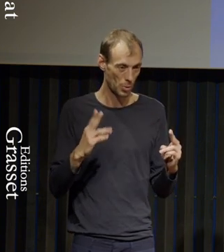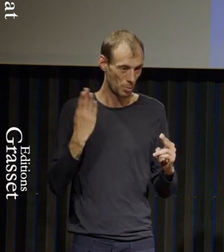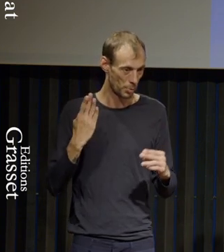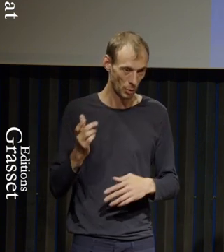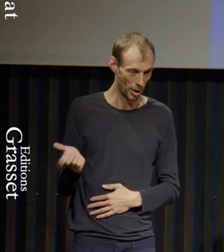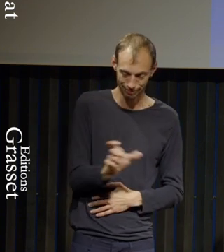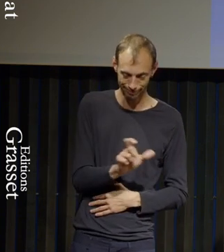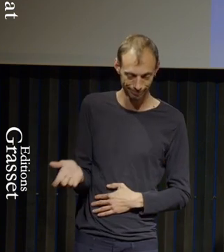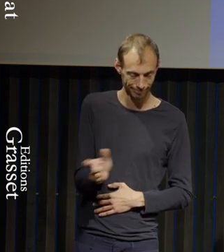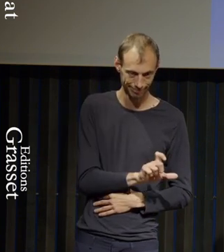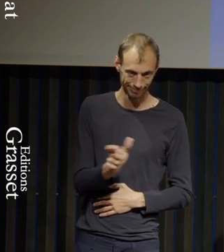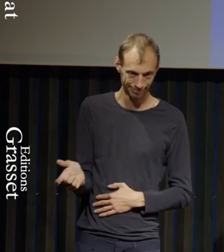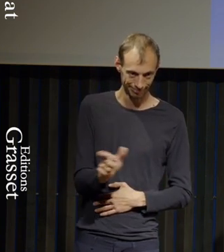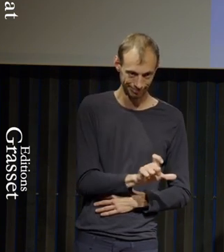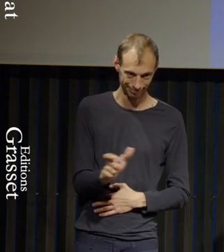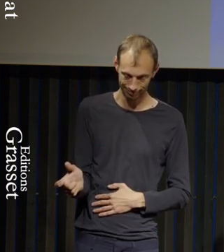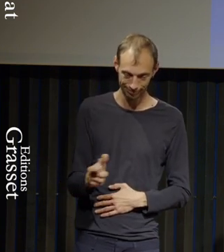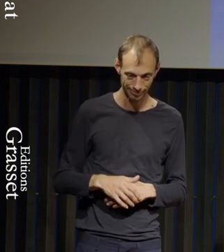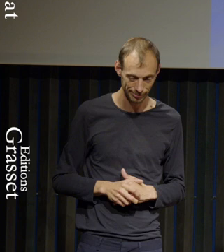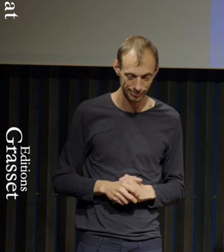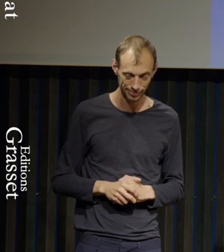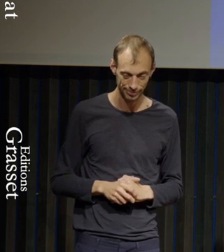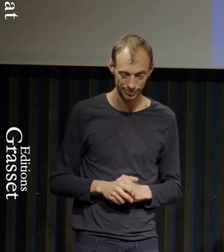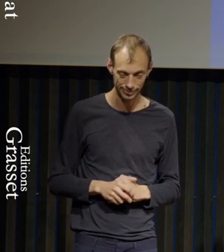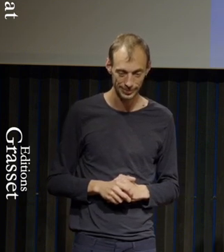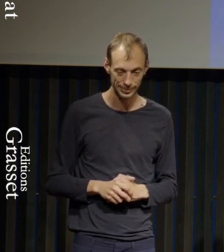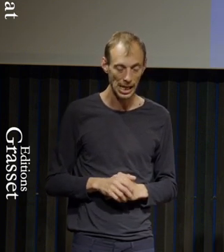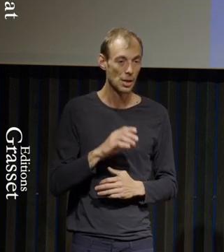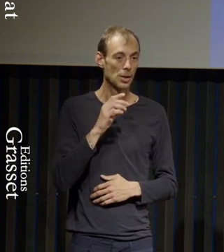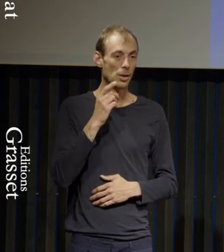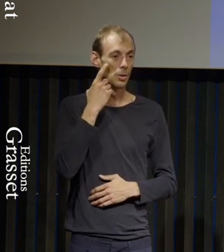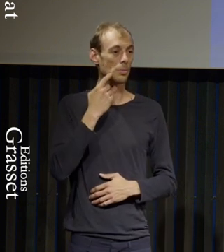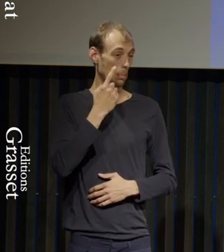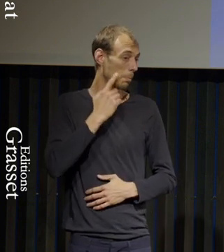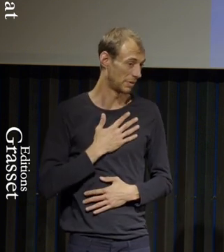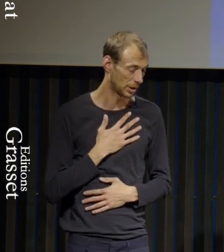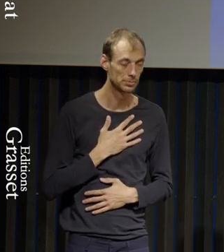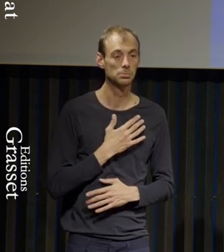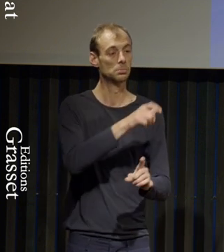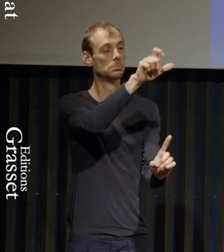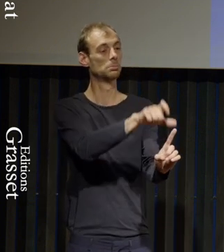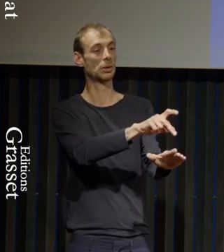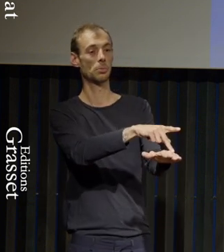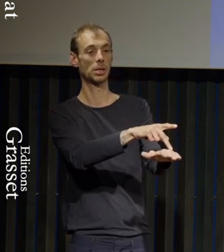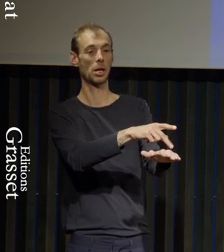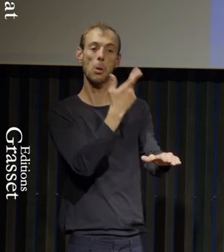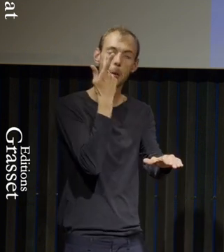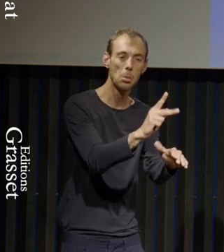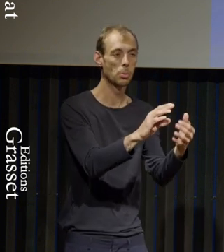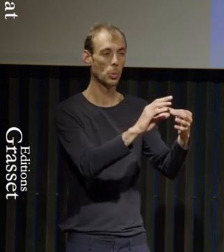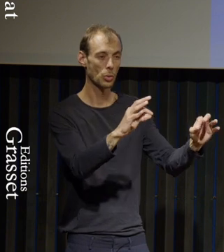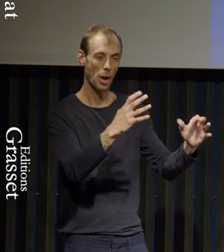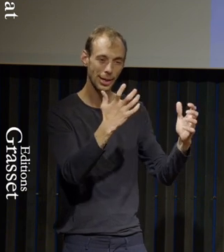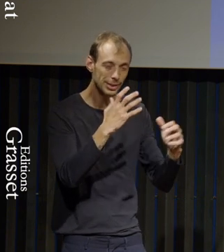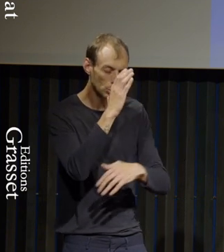Moi, je pense que pour bien entendre un patient, il faut avoir le goût du récit. Parce